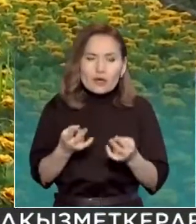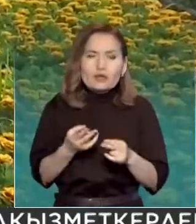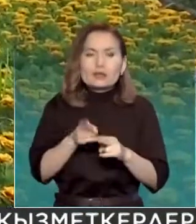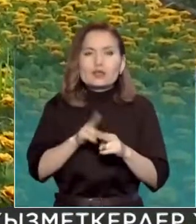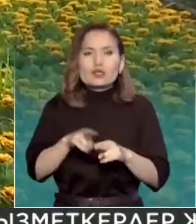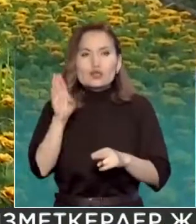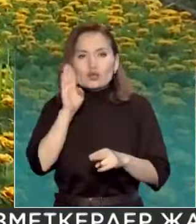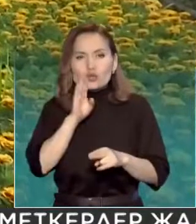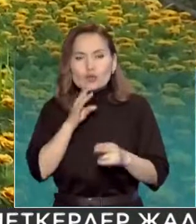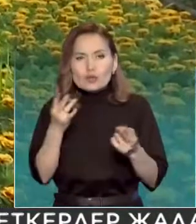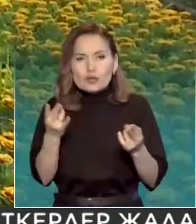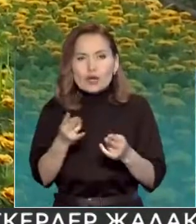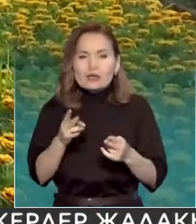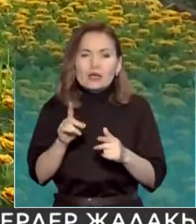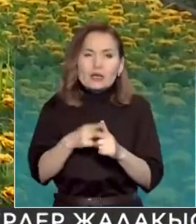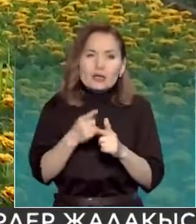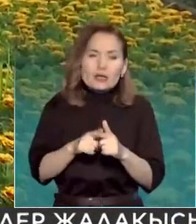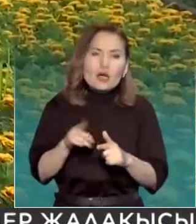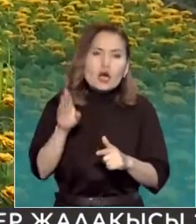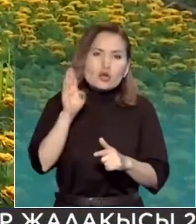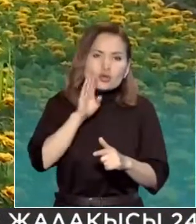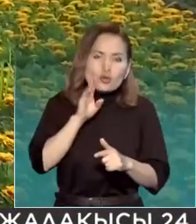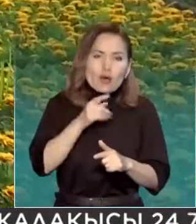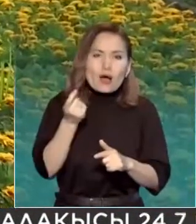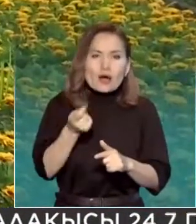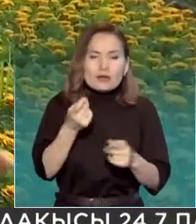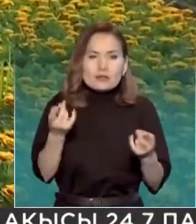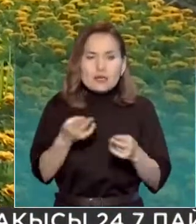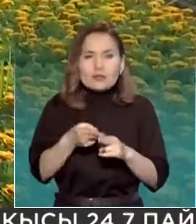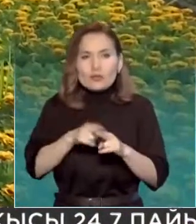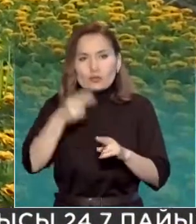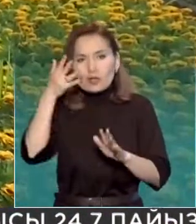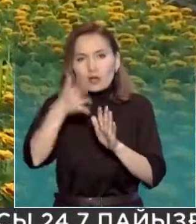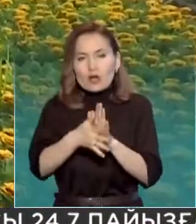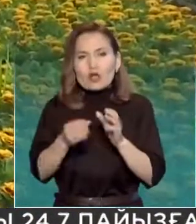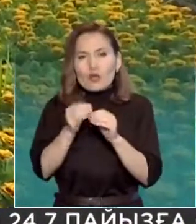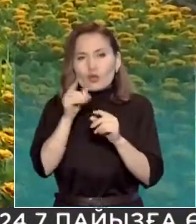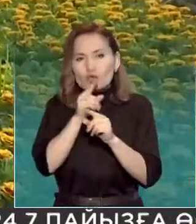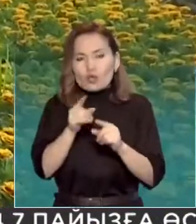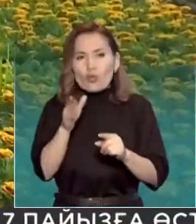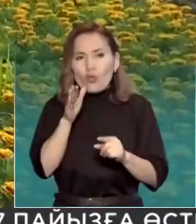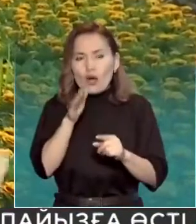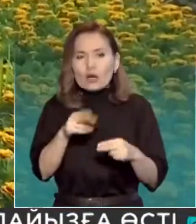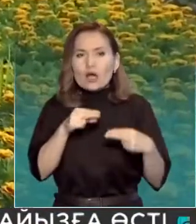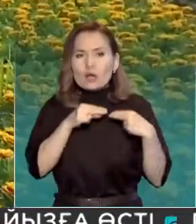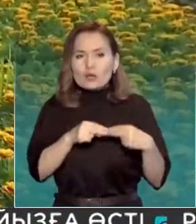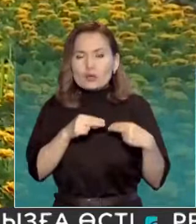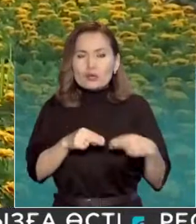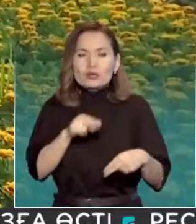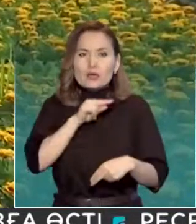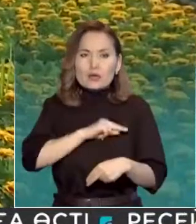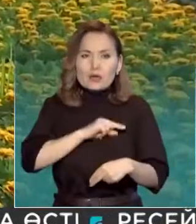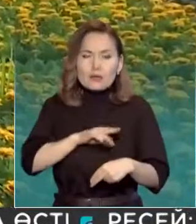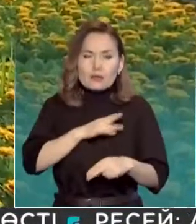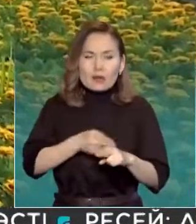қалайды, біреу суды аз қалайды. Соның бәрін біз білгенше бізге 10 жыл уақыт керек болды. 10 жылға шейін біз өзіміздің мына